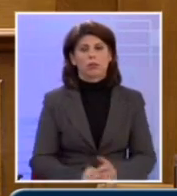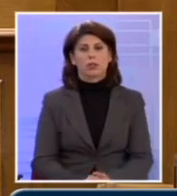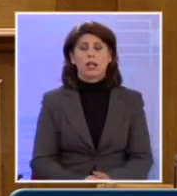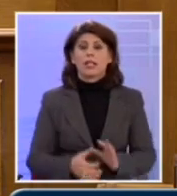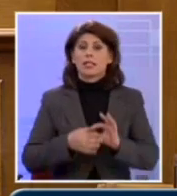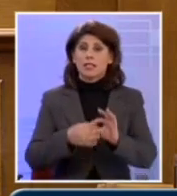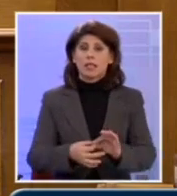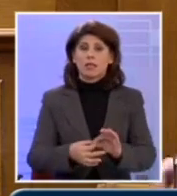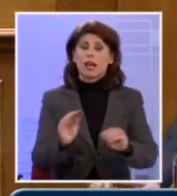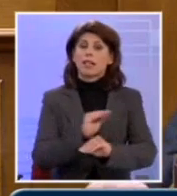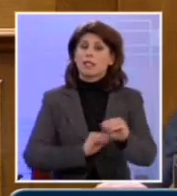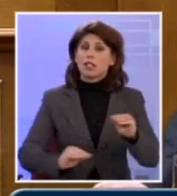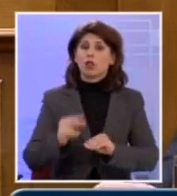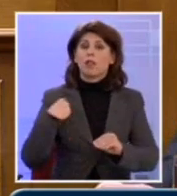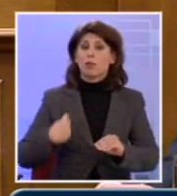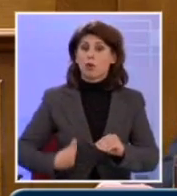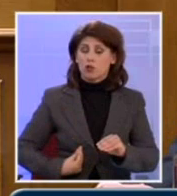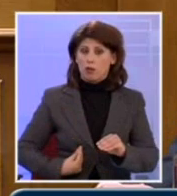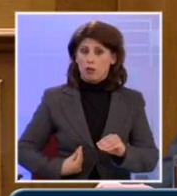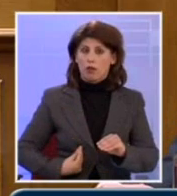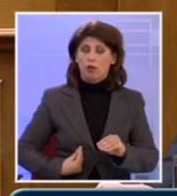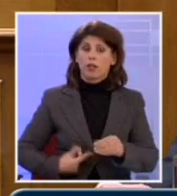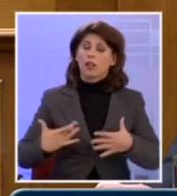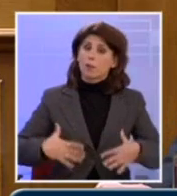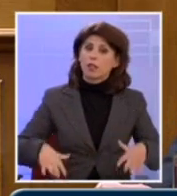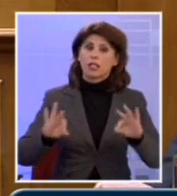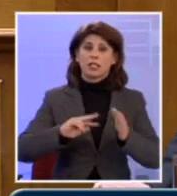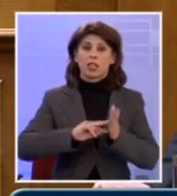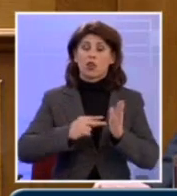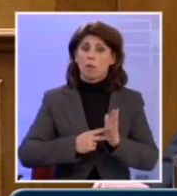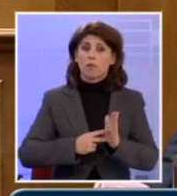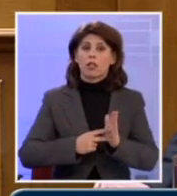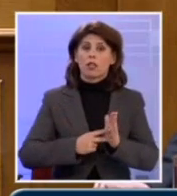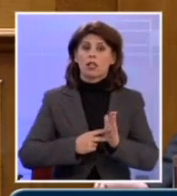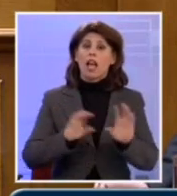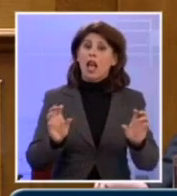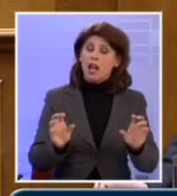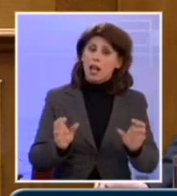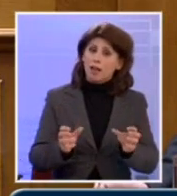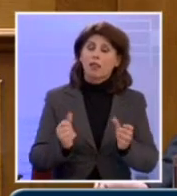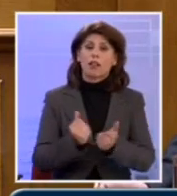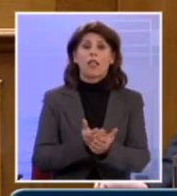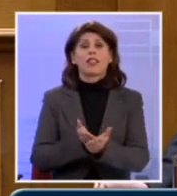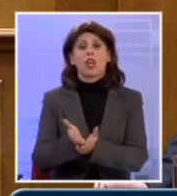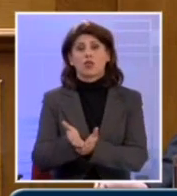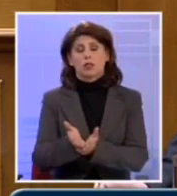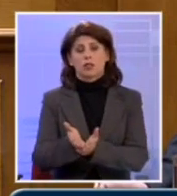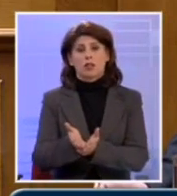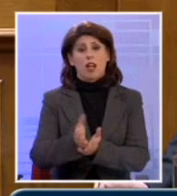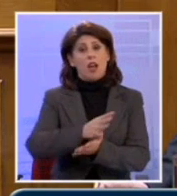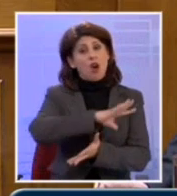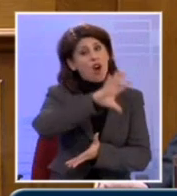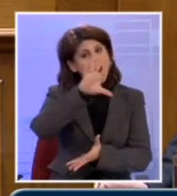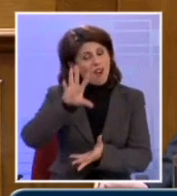Συνεχίζουμε με την ασυγκρότηση του δημοσίου, την επανεκκίνηση της οικονομίας, την ΕΡΤ και τη δικαιοσύνη. Όλα αυτά